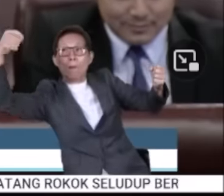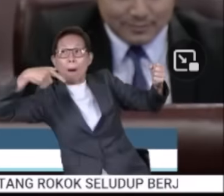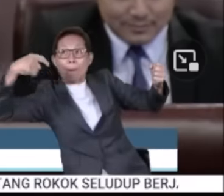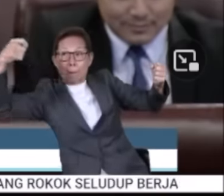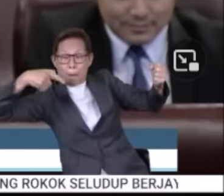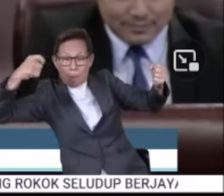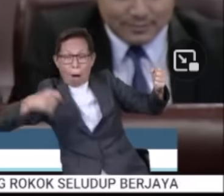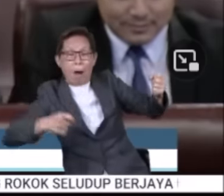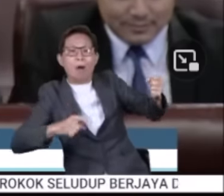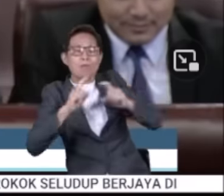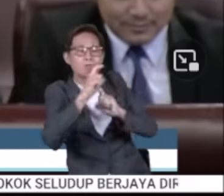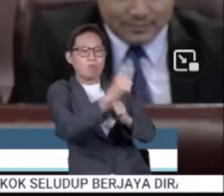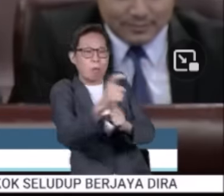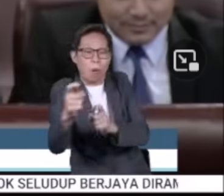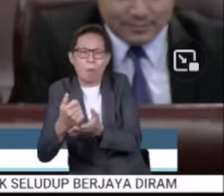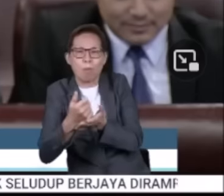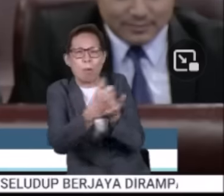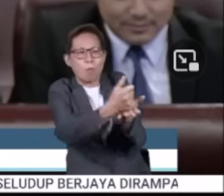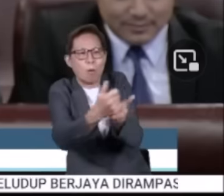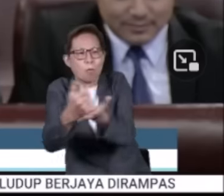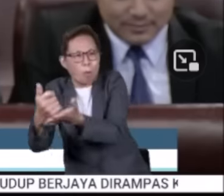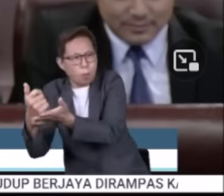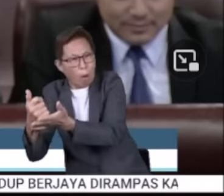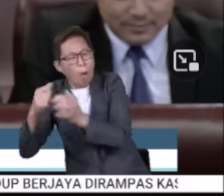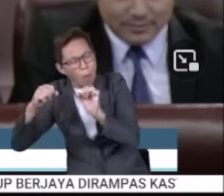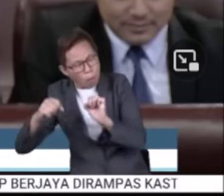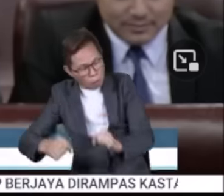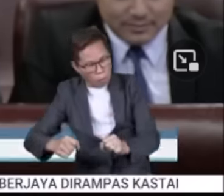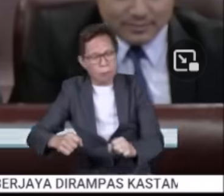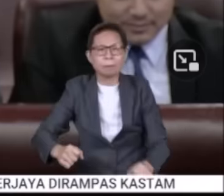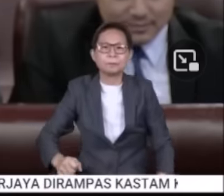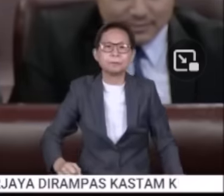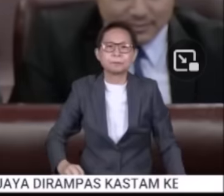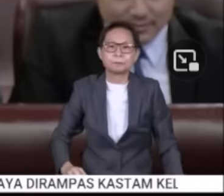pesara-pesara dapat diberikan bantuan.